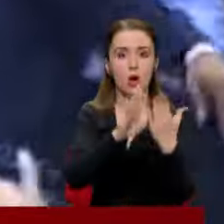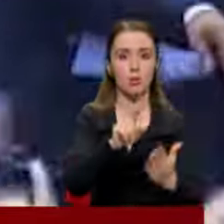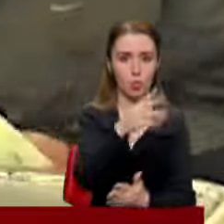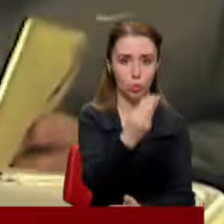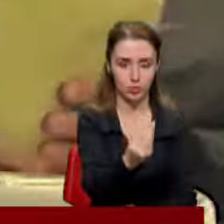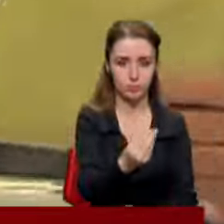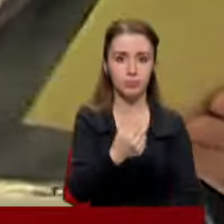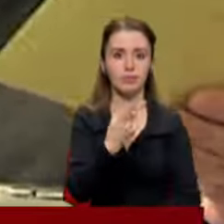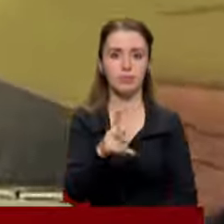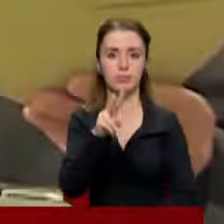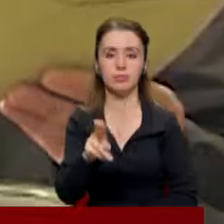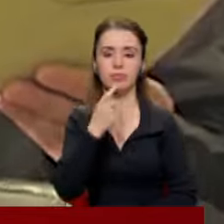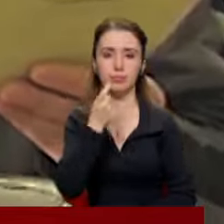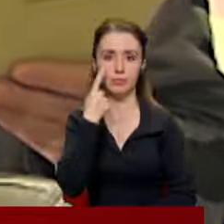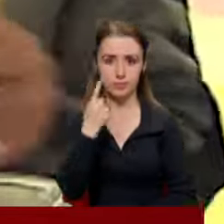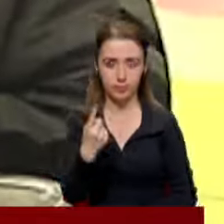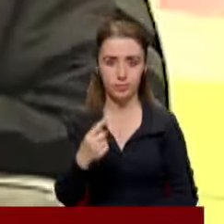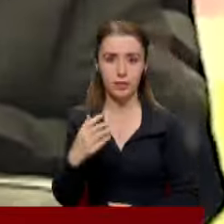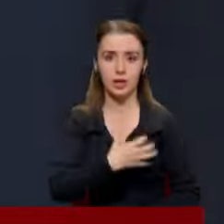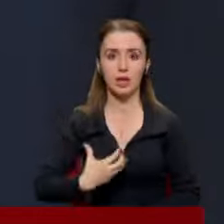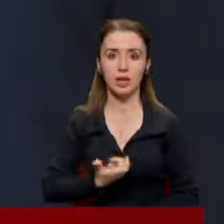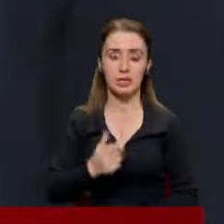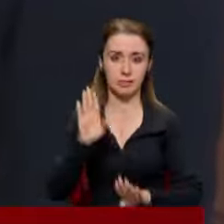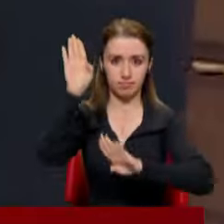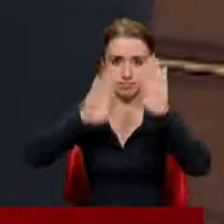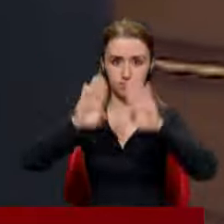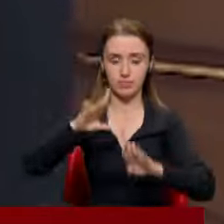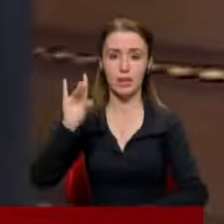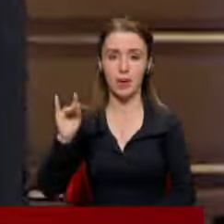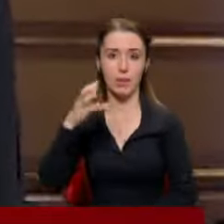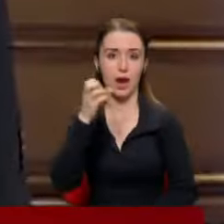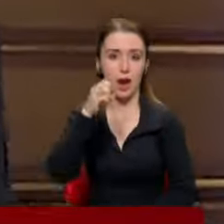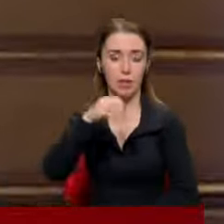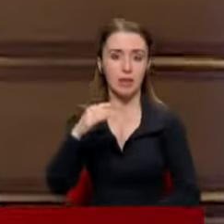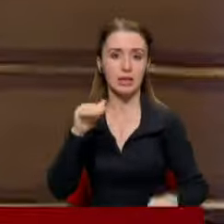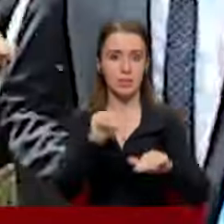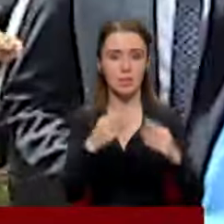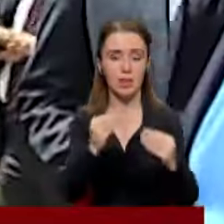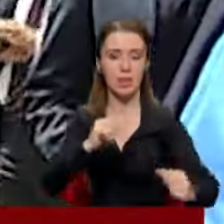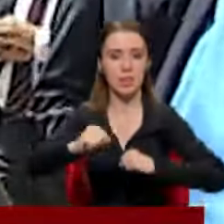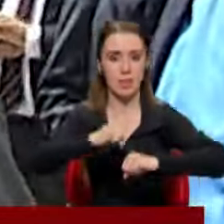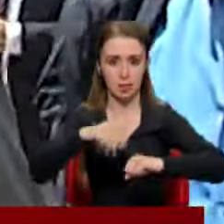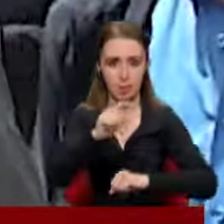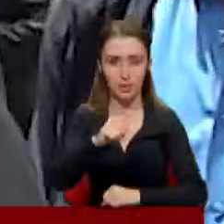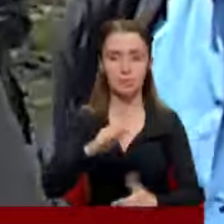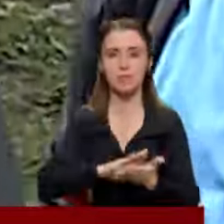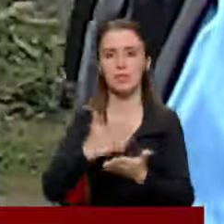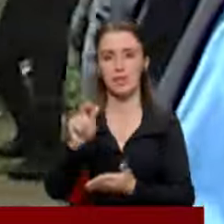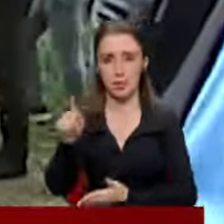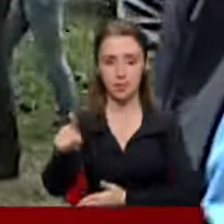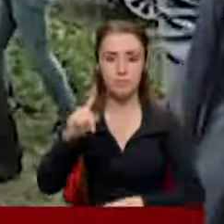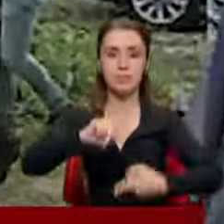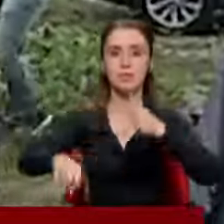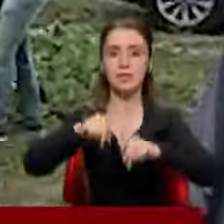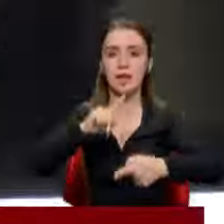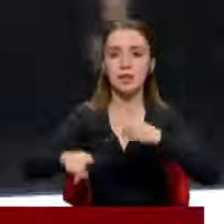aldı. 2017 yılında yapılan anayasa referandumunda MHP'nin AK Parti'yi desteklemesine tepki gösterip istifa etti.